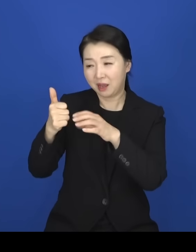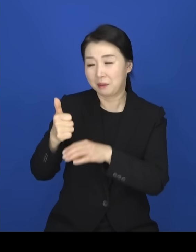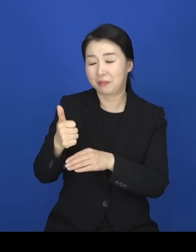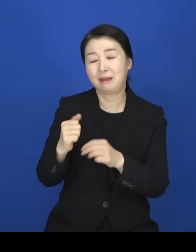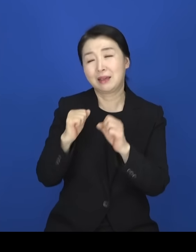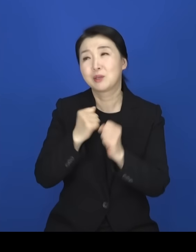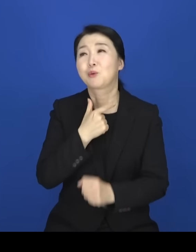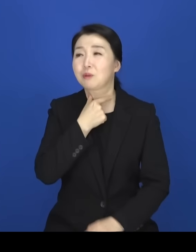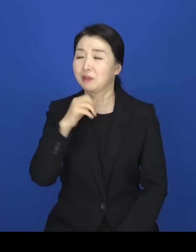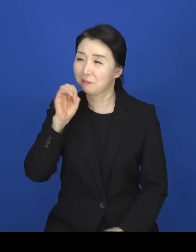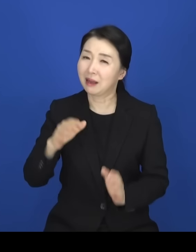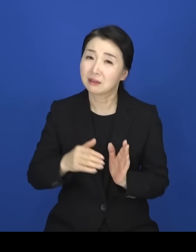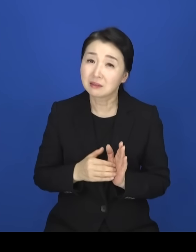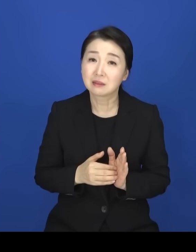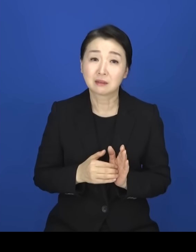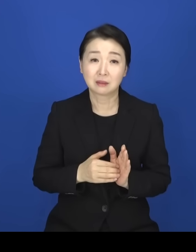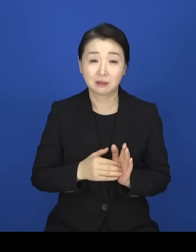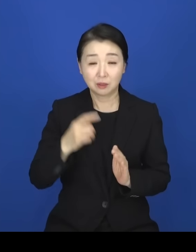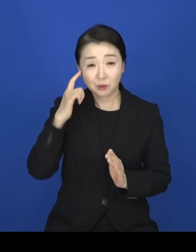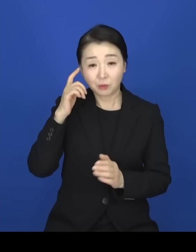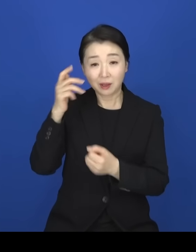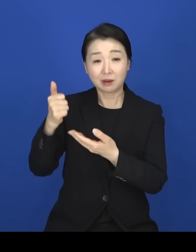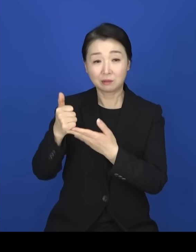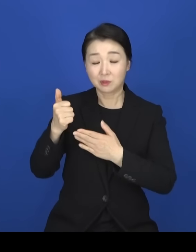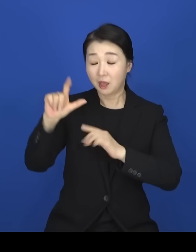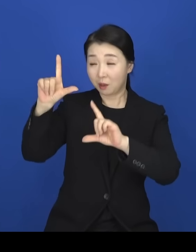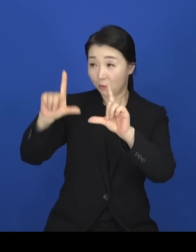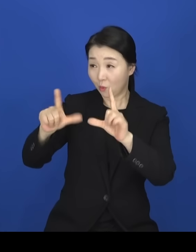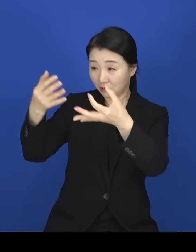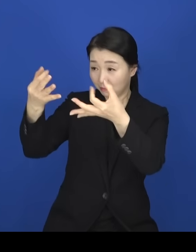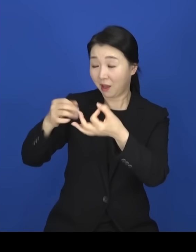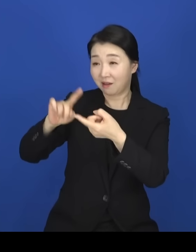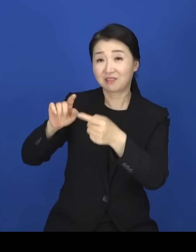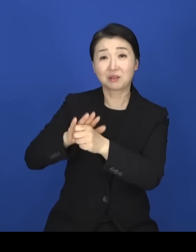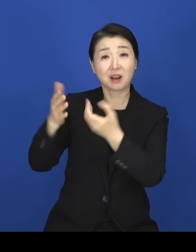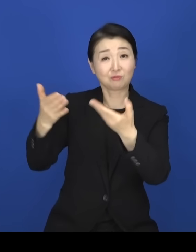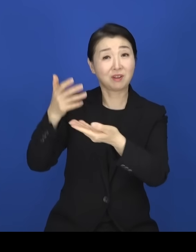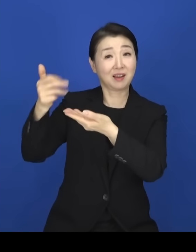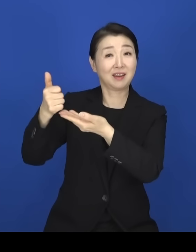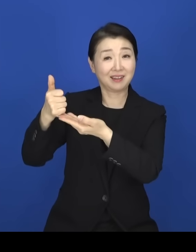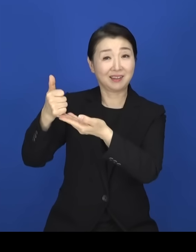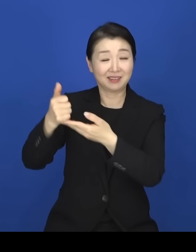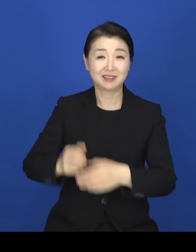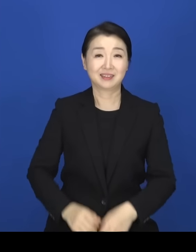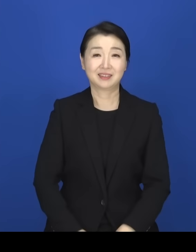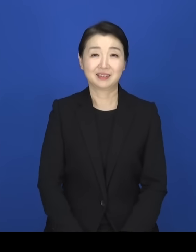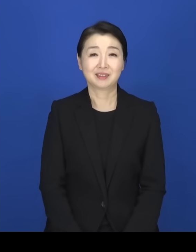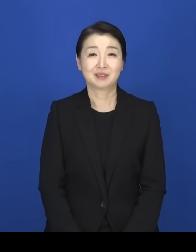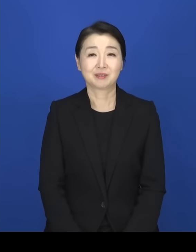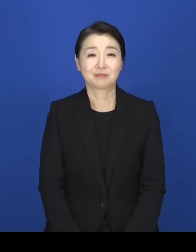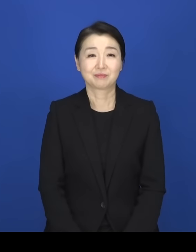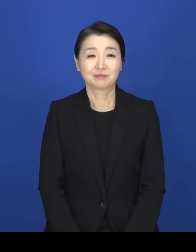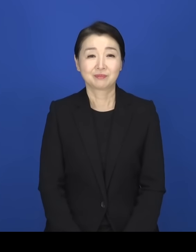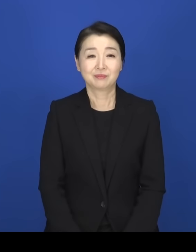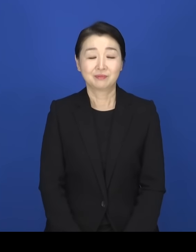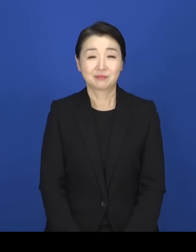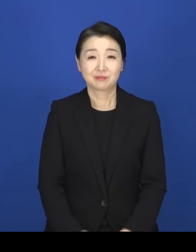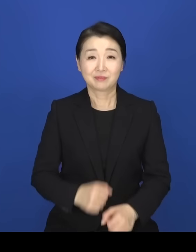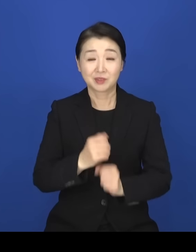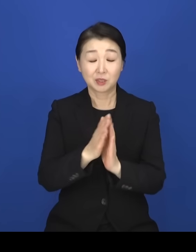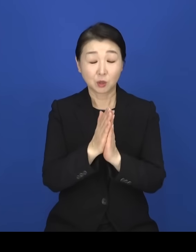있겠다고 하면서 예. 왜냐면 하나님은 제 모습 그대로 사랑해 예. 주시는 분이고 예. 뭐 성경